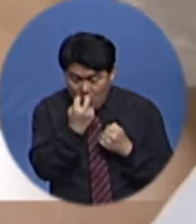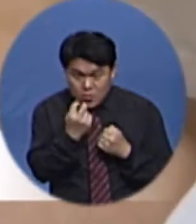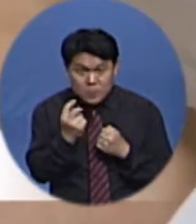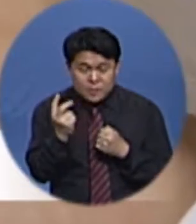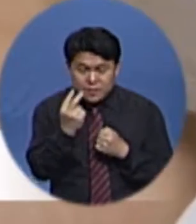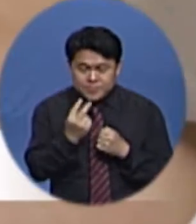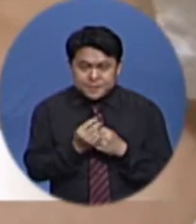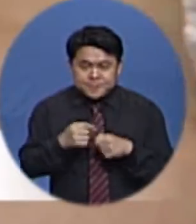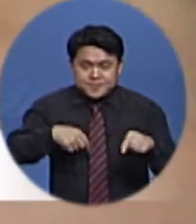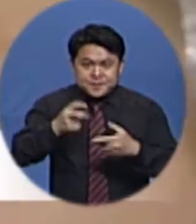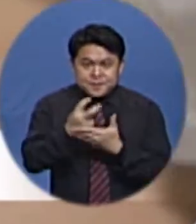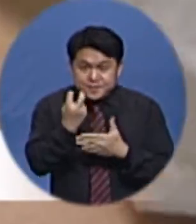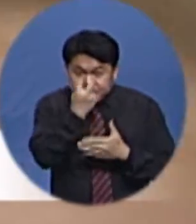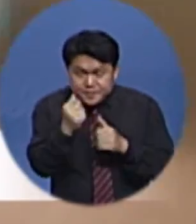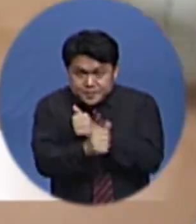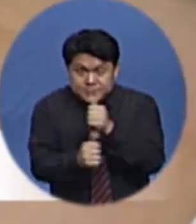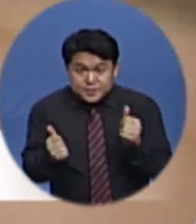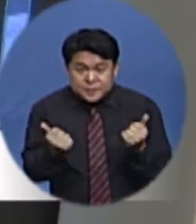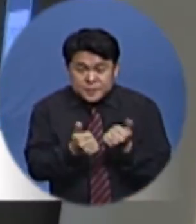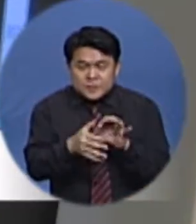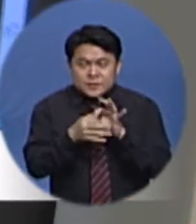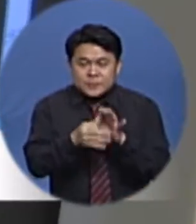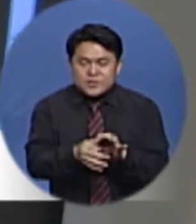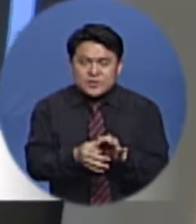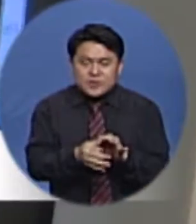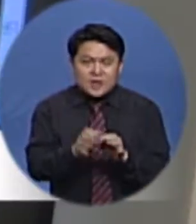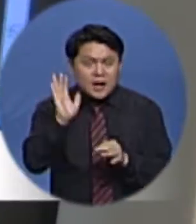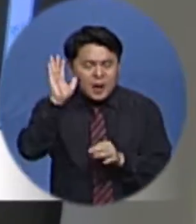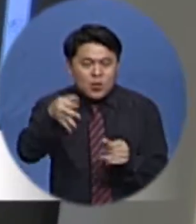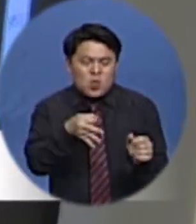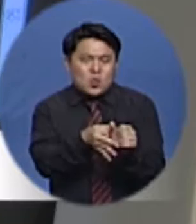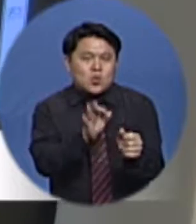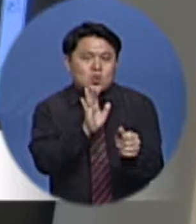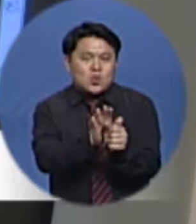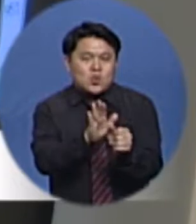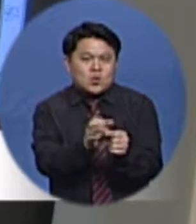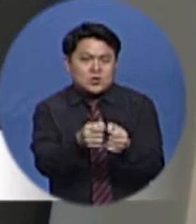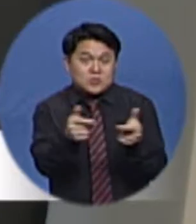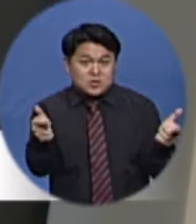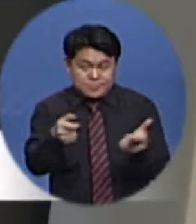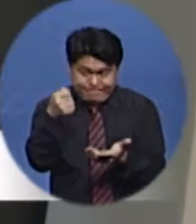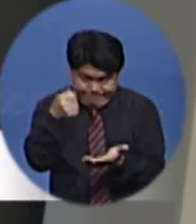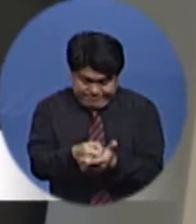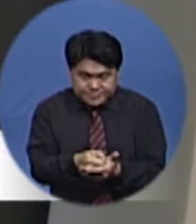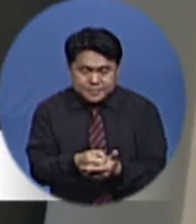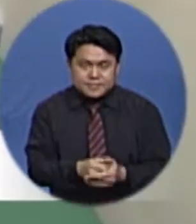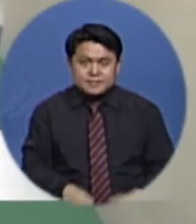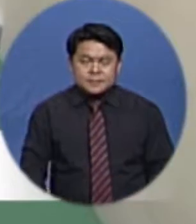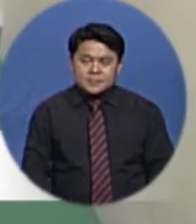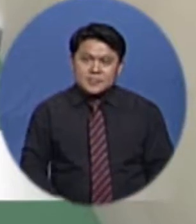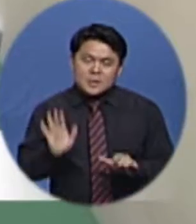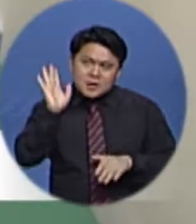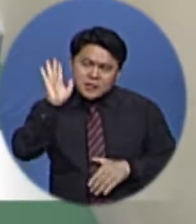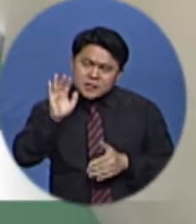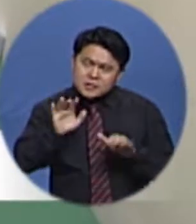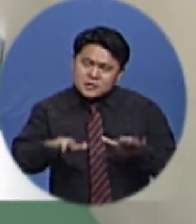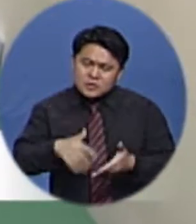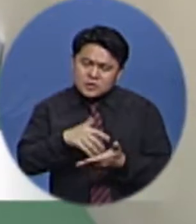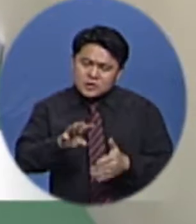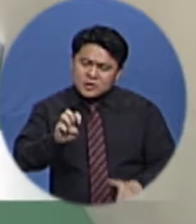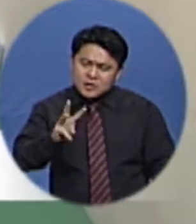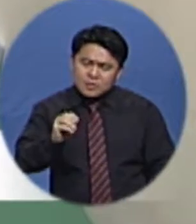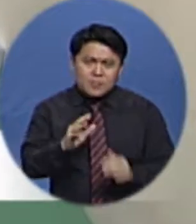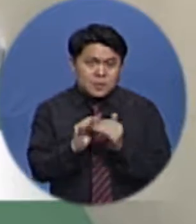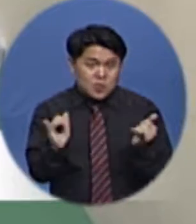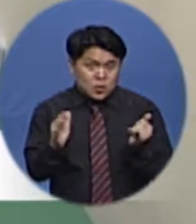건강보험정책심의위원회를 열고 이러한 내용을 담은 급여 확대 방안을 의결했습니다. 이에 따라 43만 명 정도로 추산되는